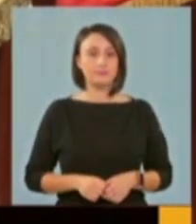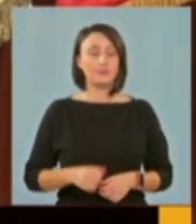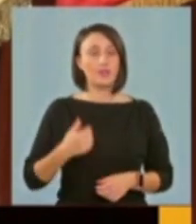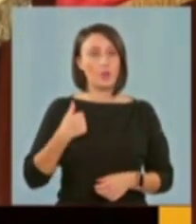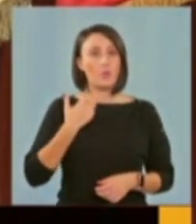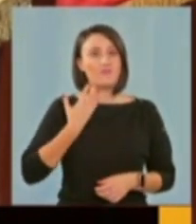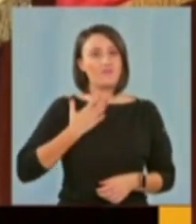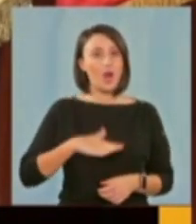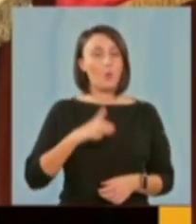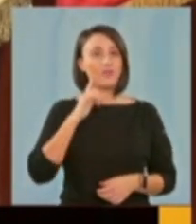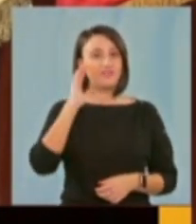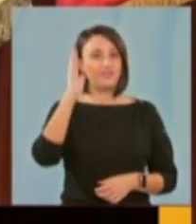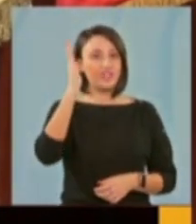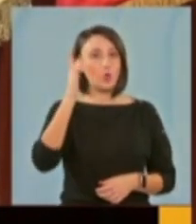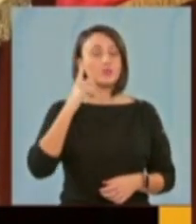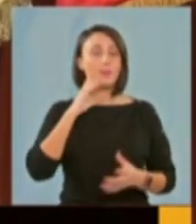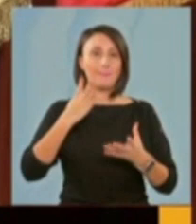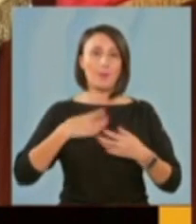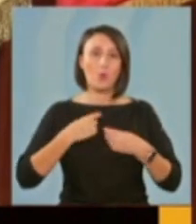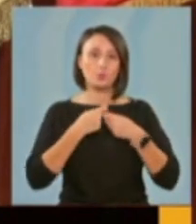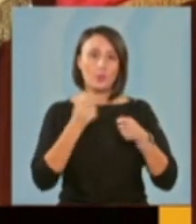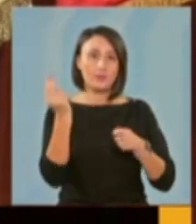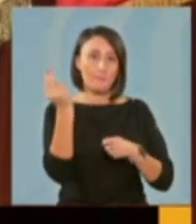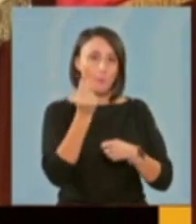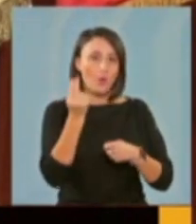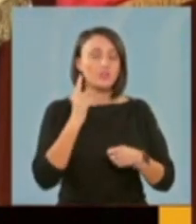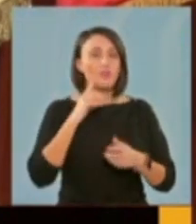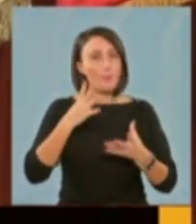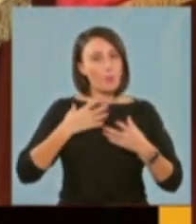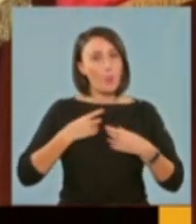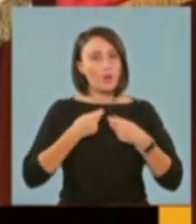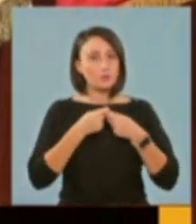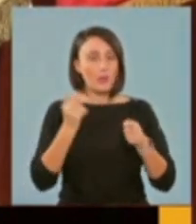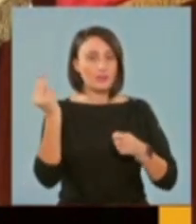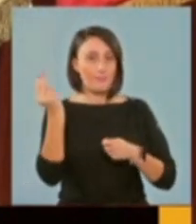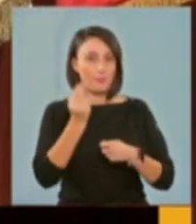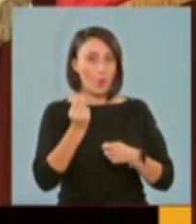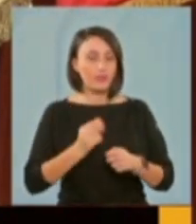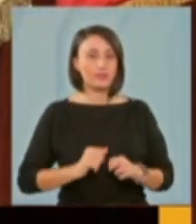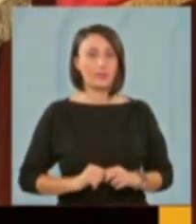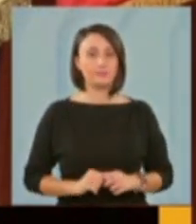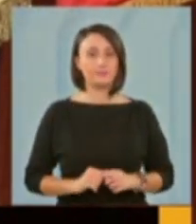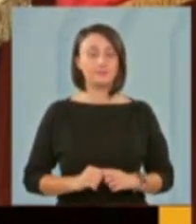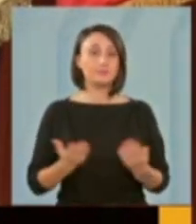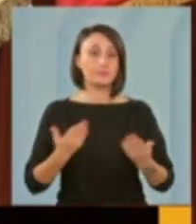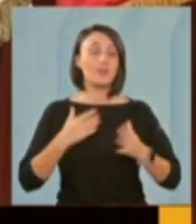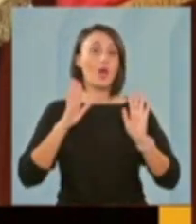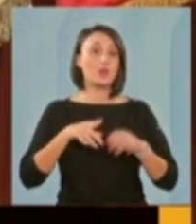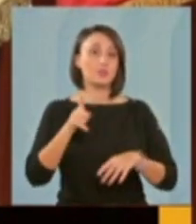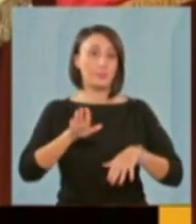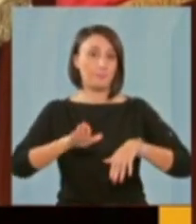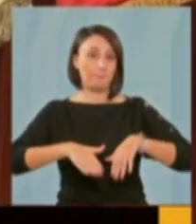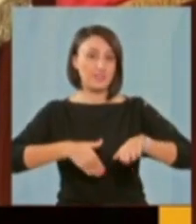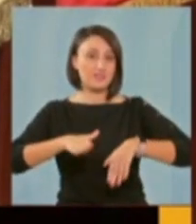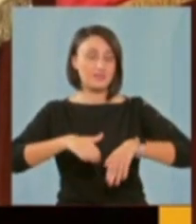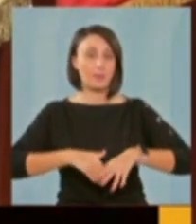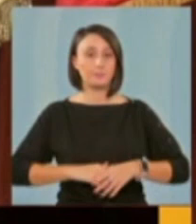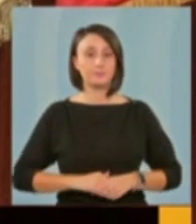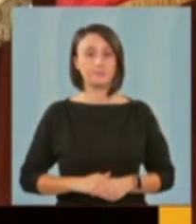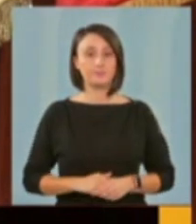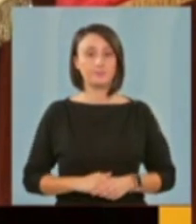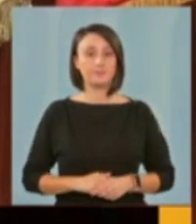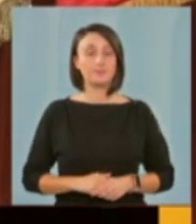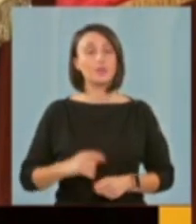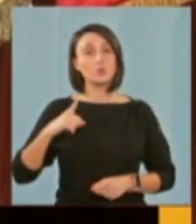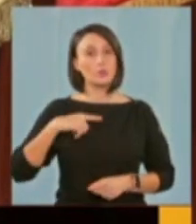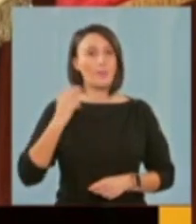Vreau ca în viitor să preiau toate proiectele și voi prelua toate proiectele pe care le are acest minister și